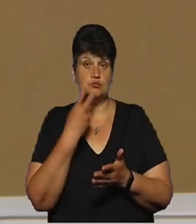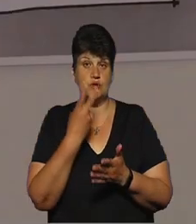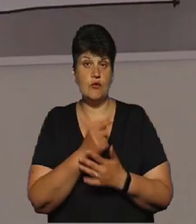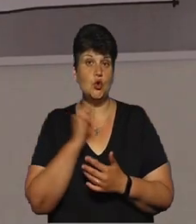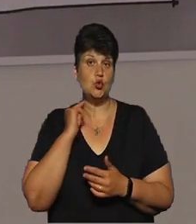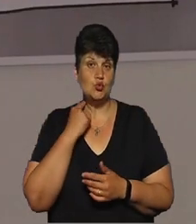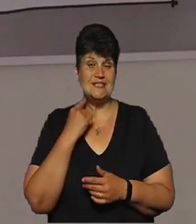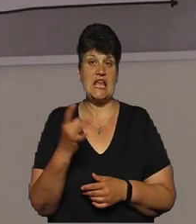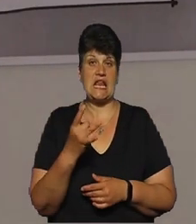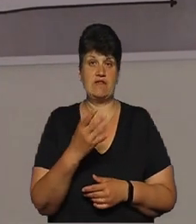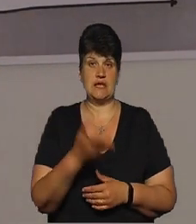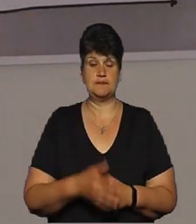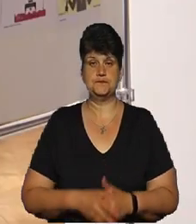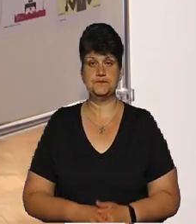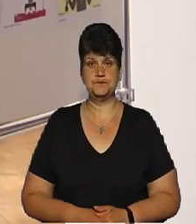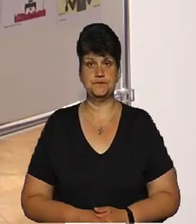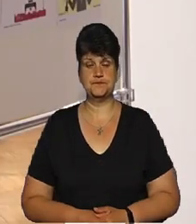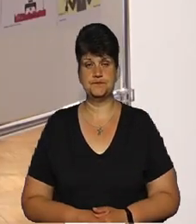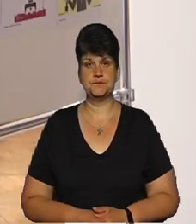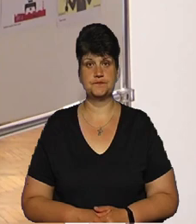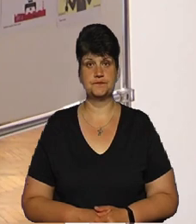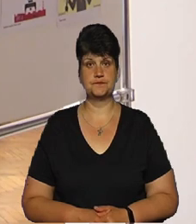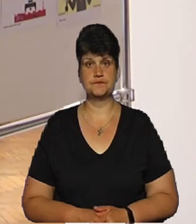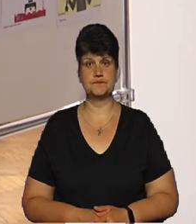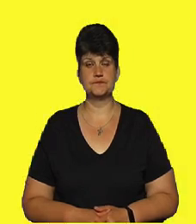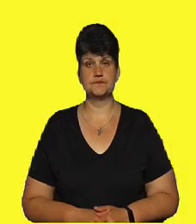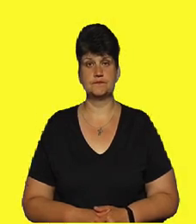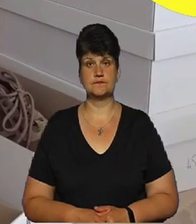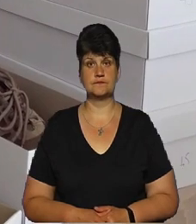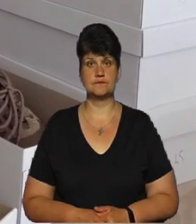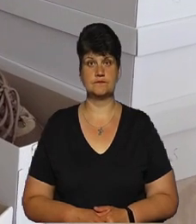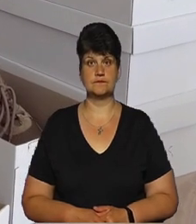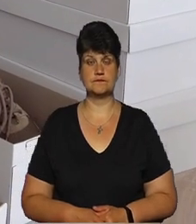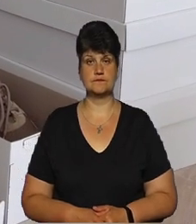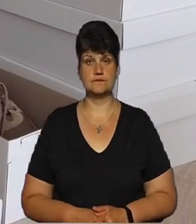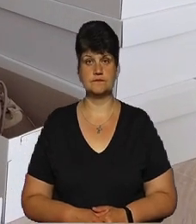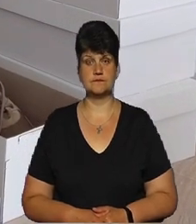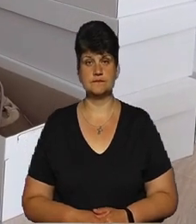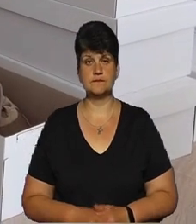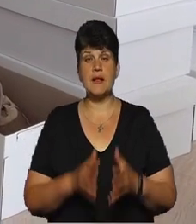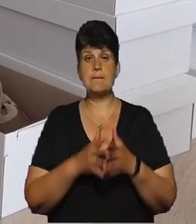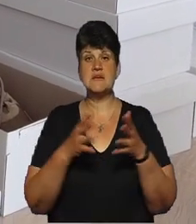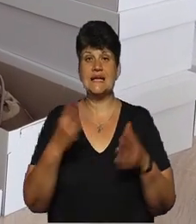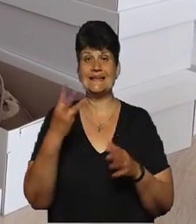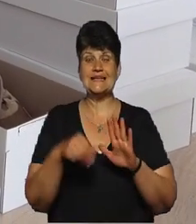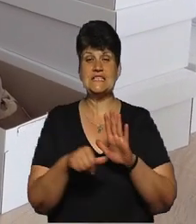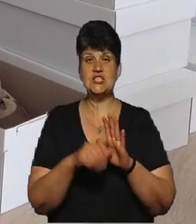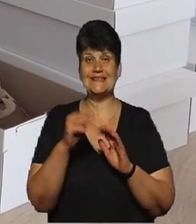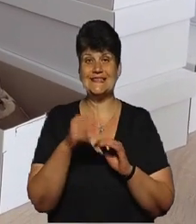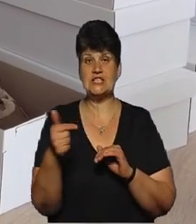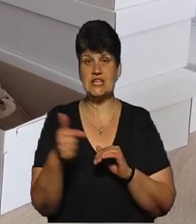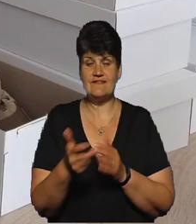Рівному. Оксана Максимлюк, Василь Панчук. Новини на Суспільному. Тернопіль. Понад 36 тисяч гривень